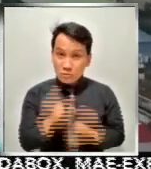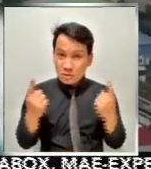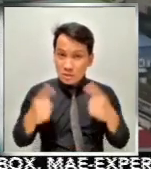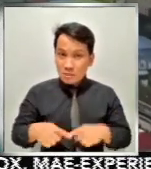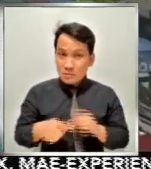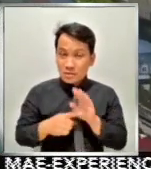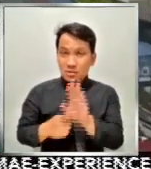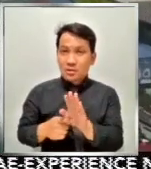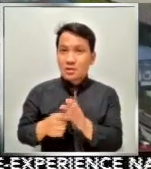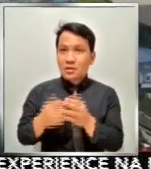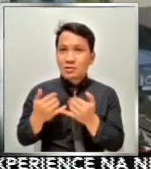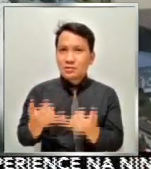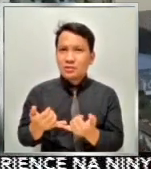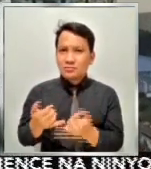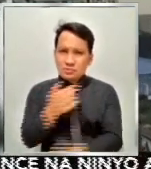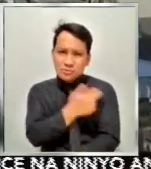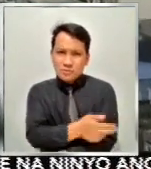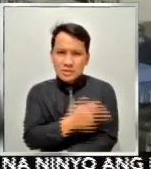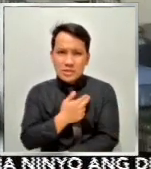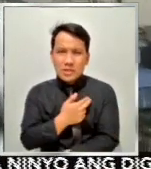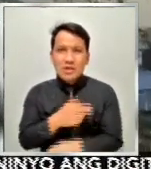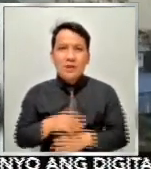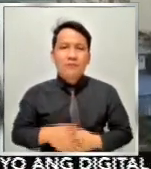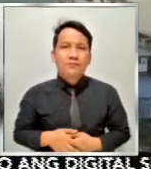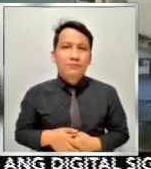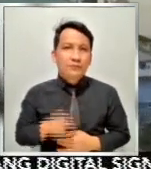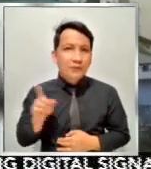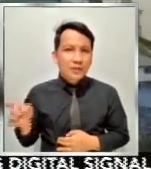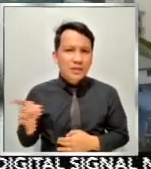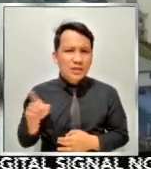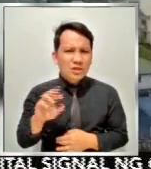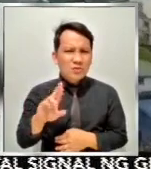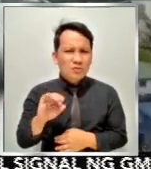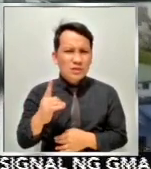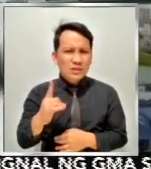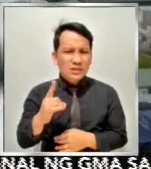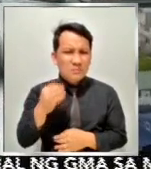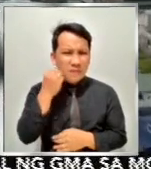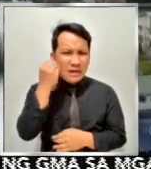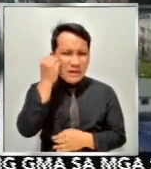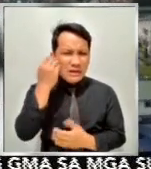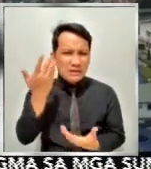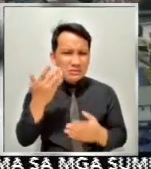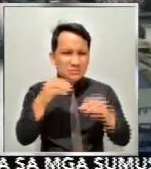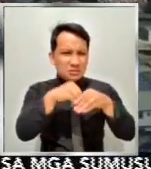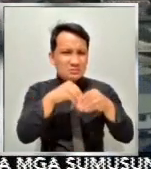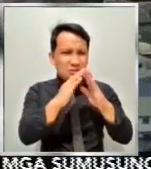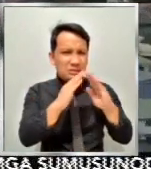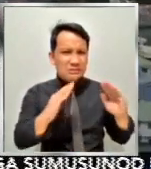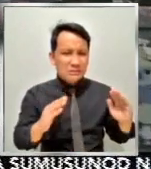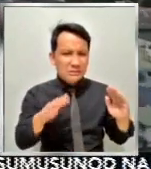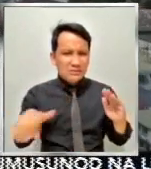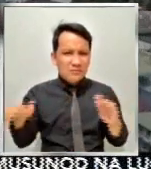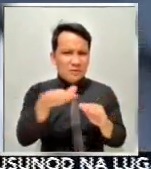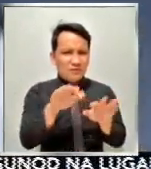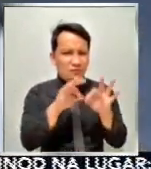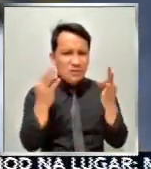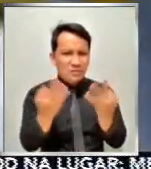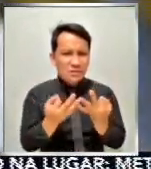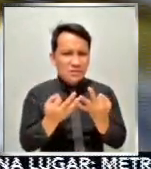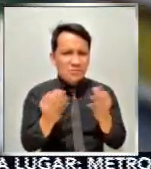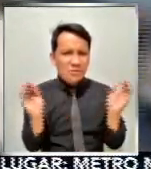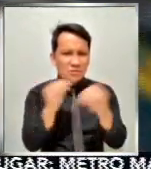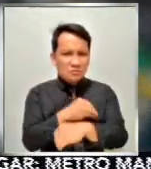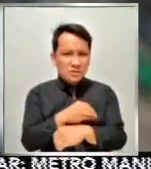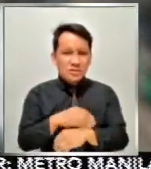in the hospital. Mm-hmm. Ang warfare nasa bahay-bahay na nila, nasa loob na mismo ng pamilya, loob ng opisina.